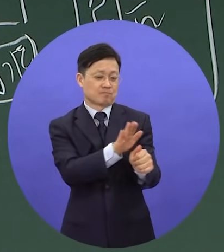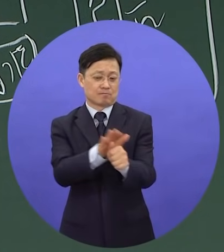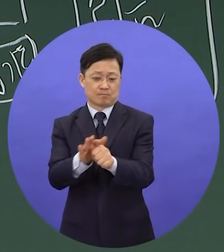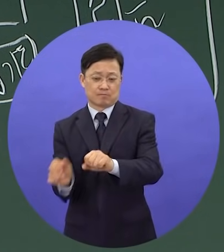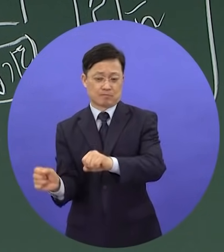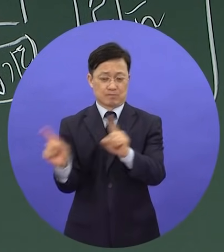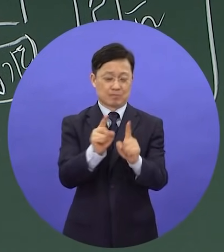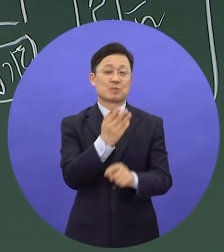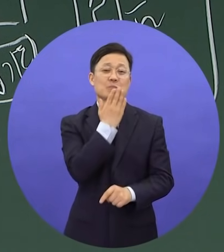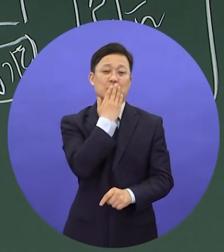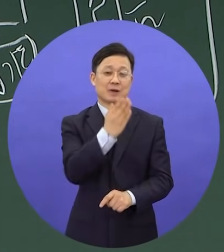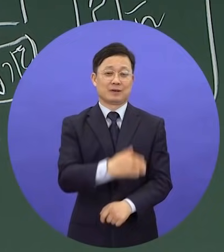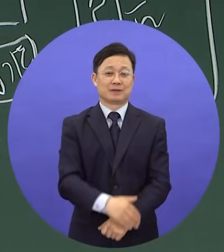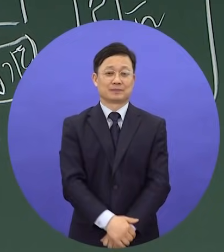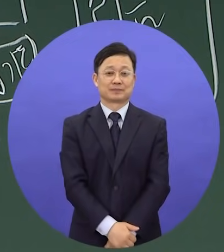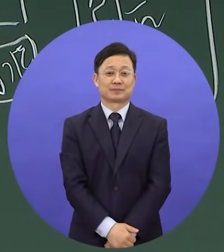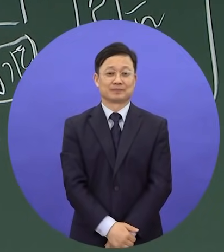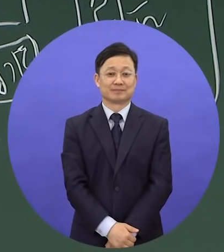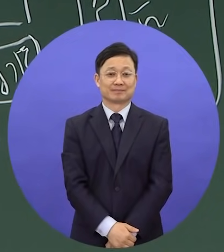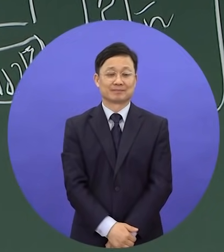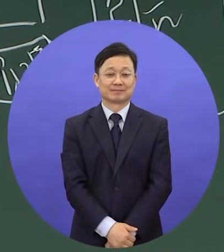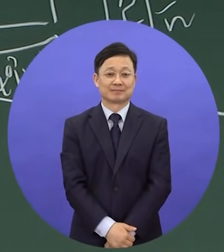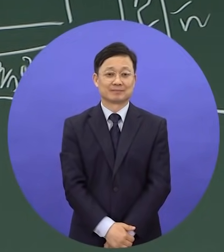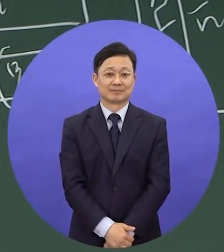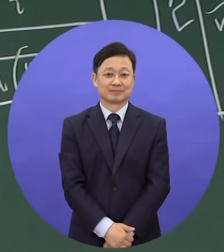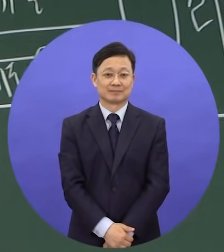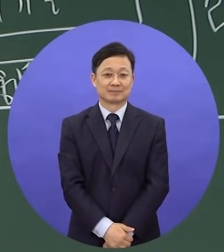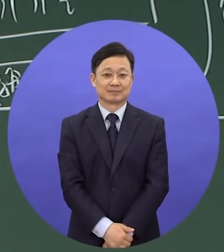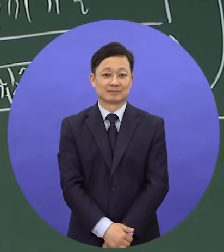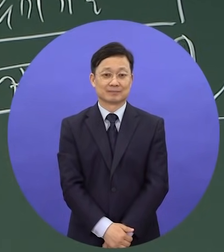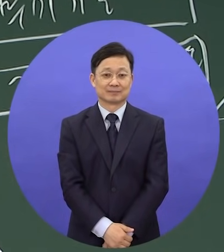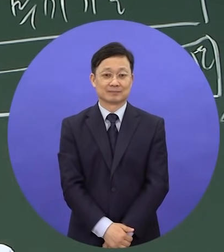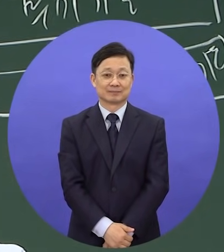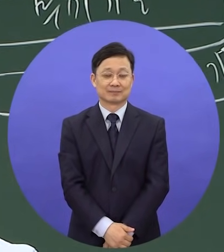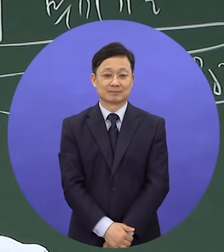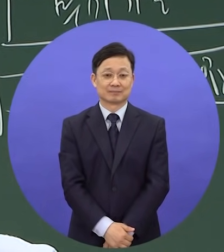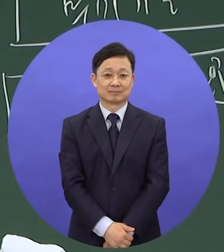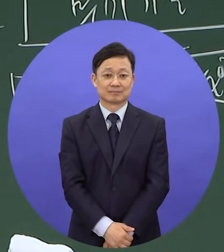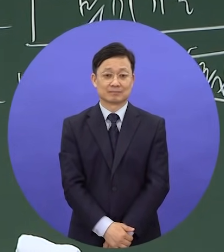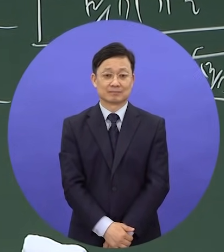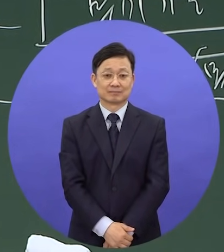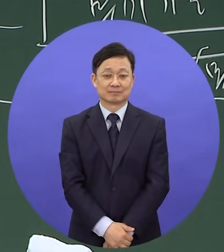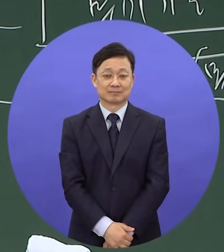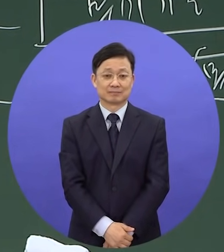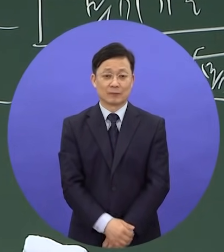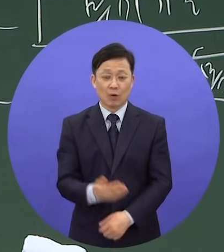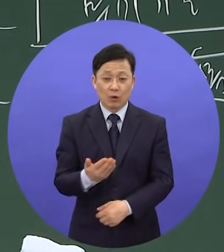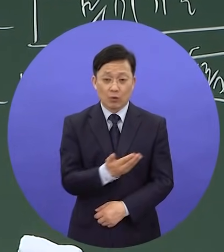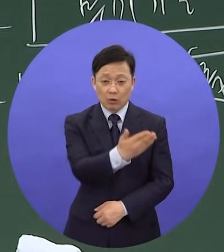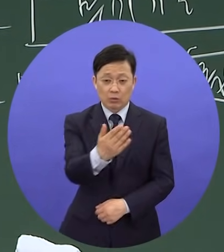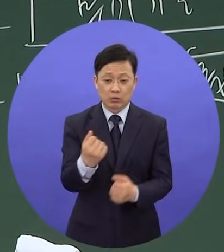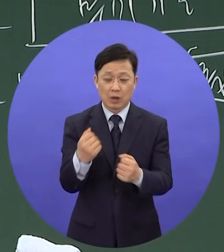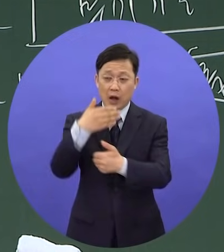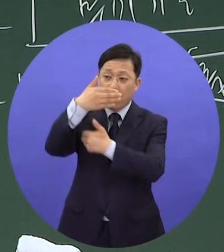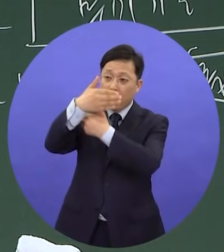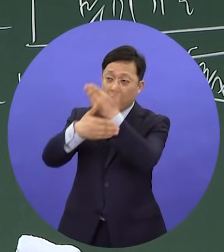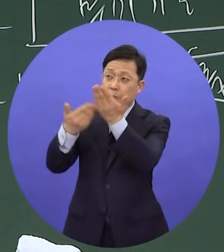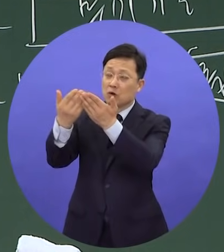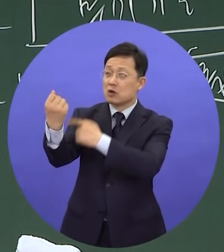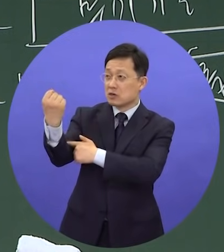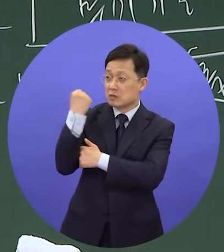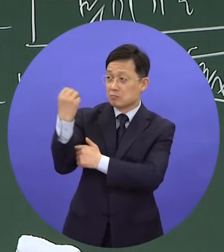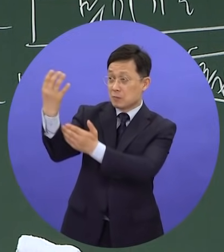scars don't keep on resenting your parents. It's all in vain. Why? You have to gain strength and be healed in order to help others. 여러분이 힘을 얻어야 자녀를 살릴 수